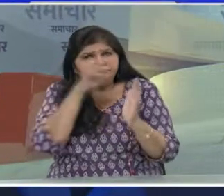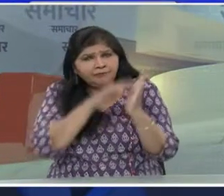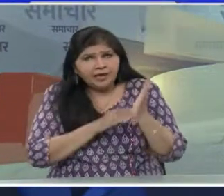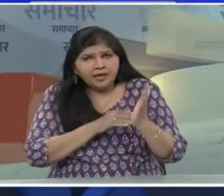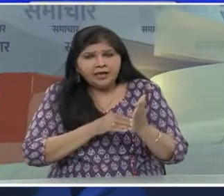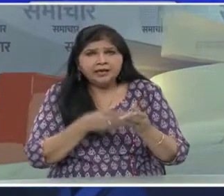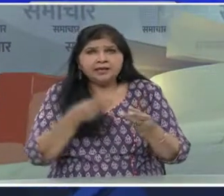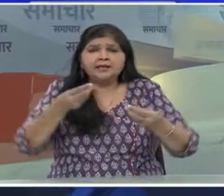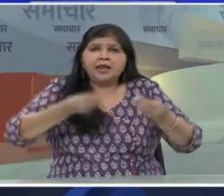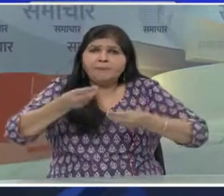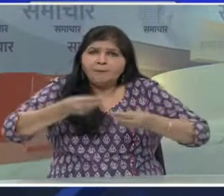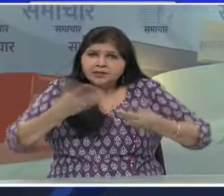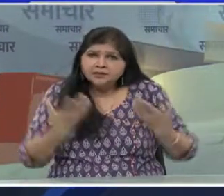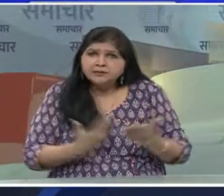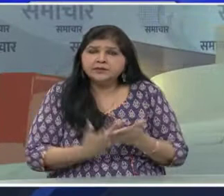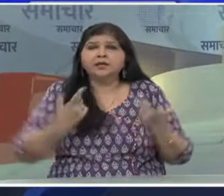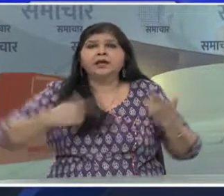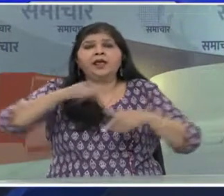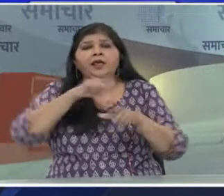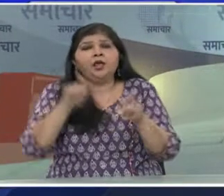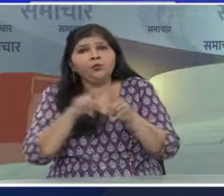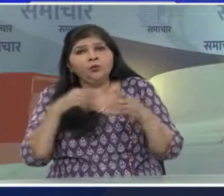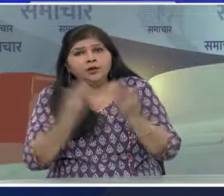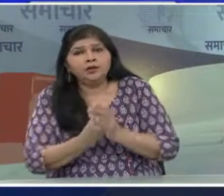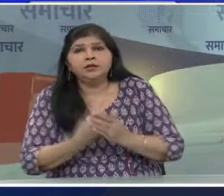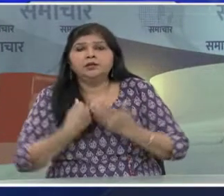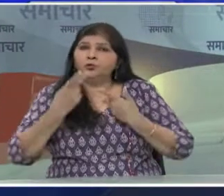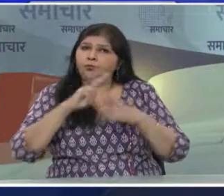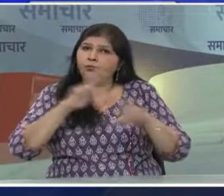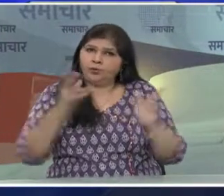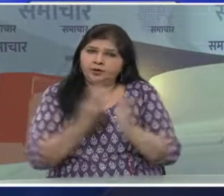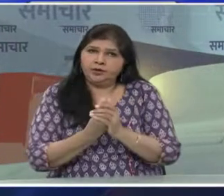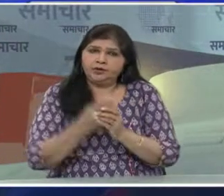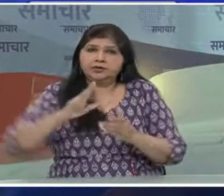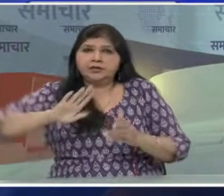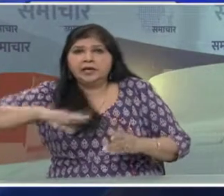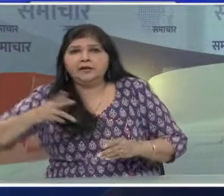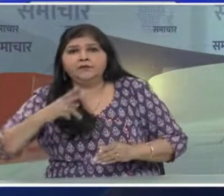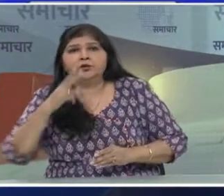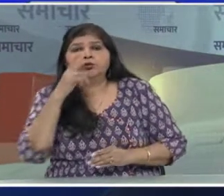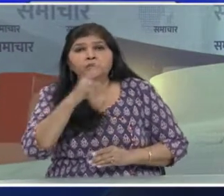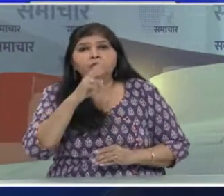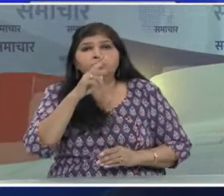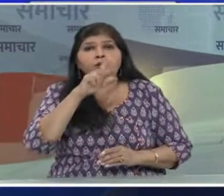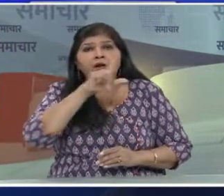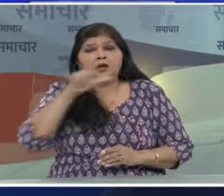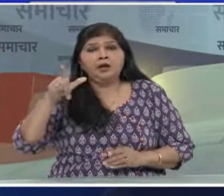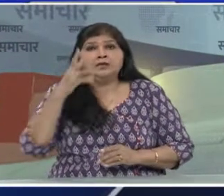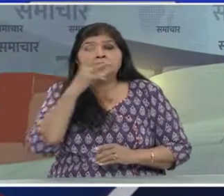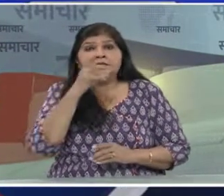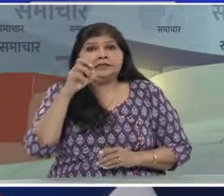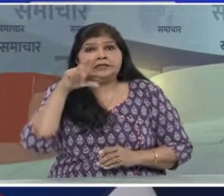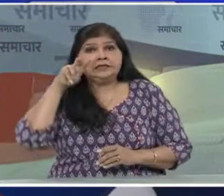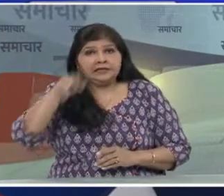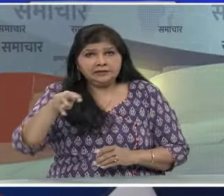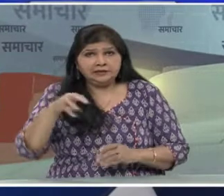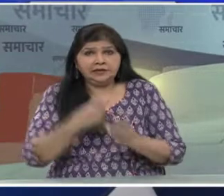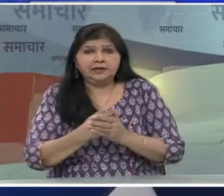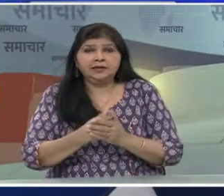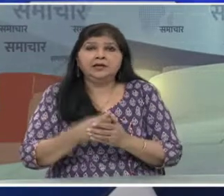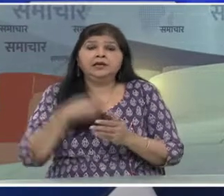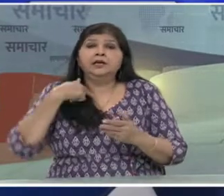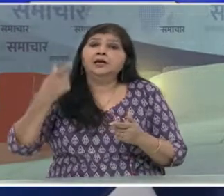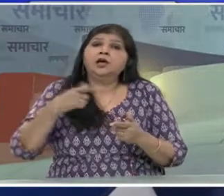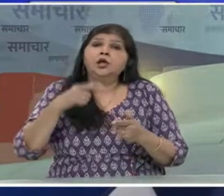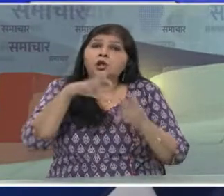को पूरा कर पा रही हैं और इसके अलावा 2,30,000 ग्राम पंचायतों ने ई ग्राम स्वराज